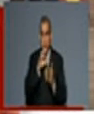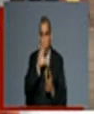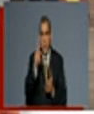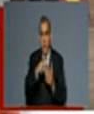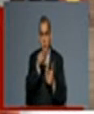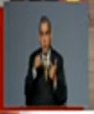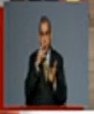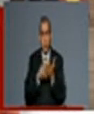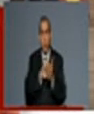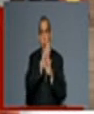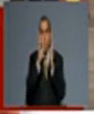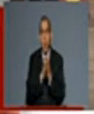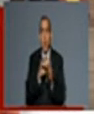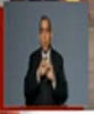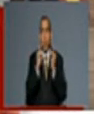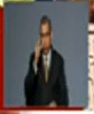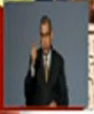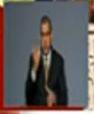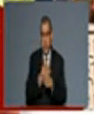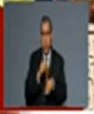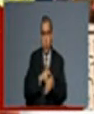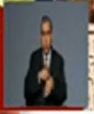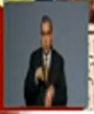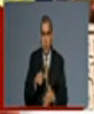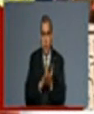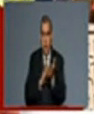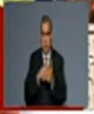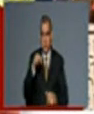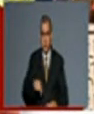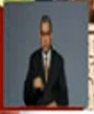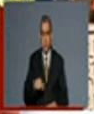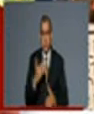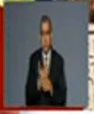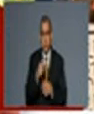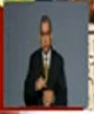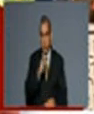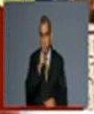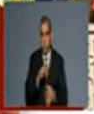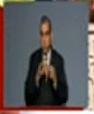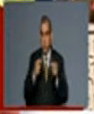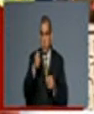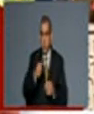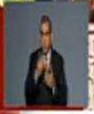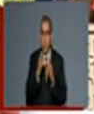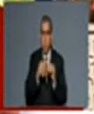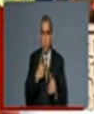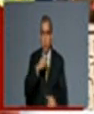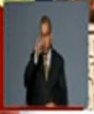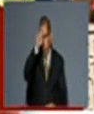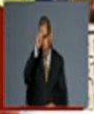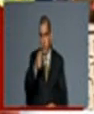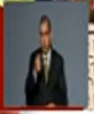ان يتم تطبيق هذا الامر، والا فسوف، يعني حتى لو حصل التهدئه قريبا فسوف ندخل في